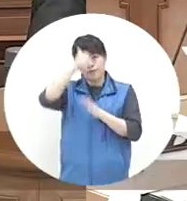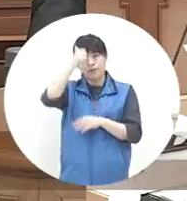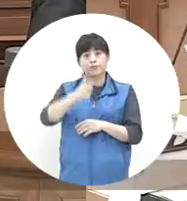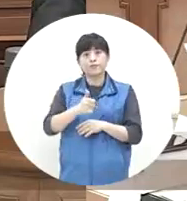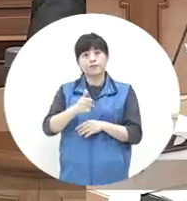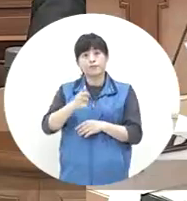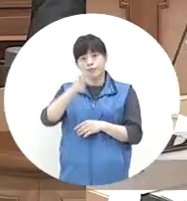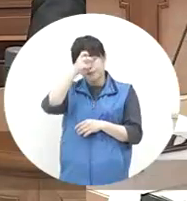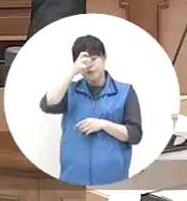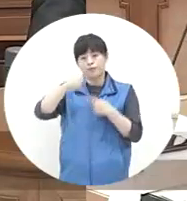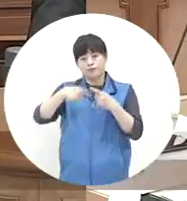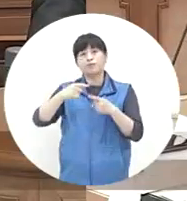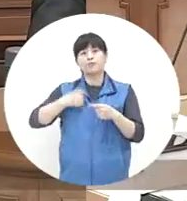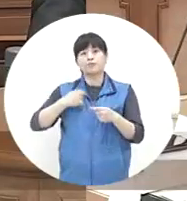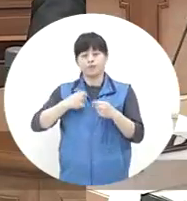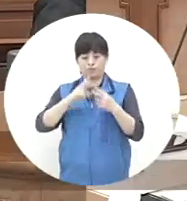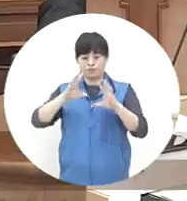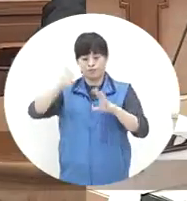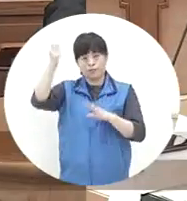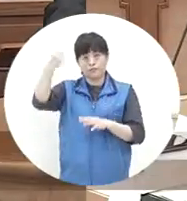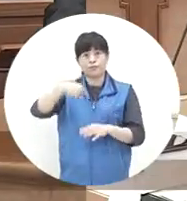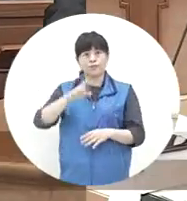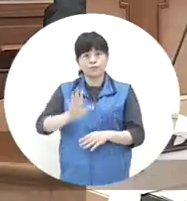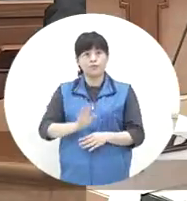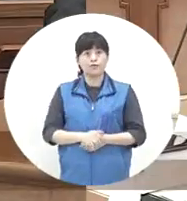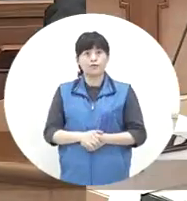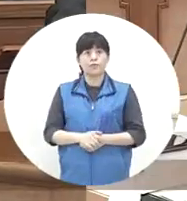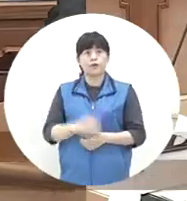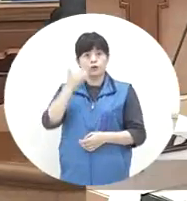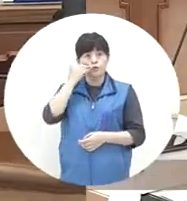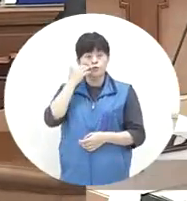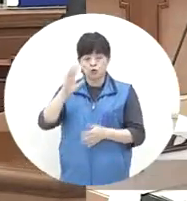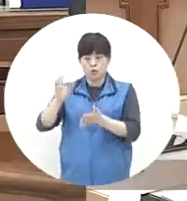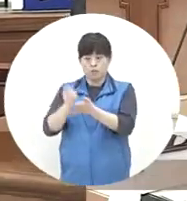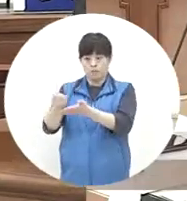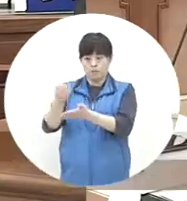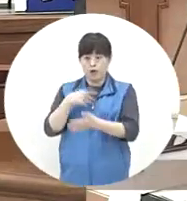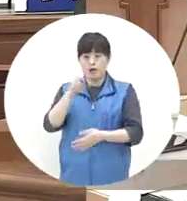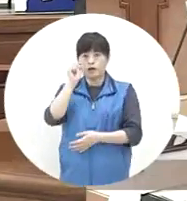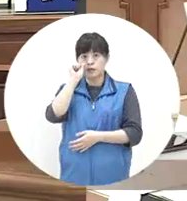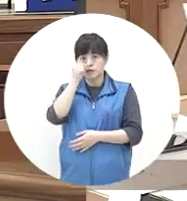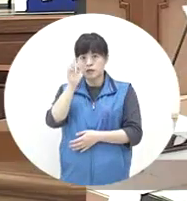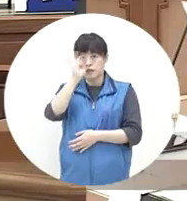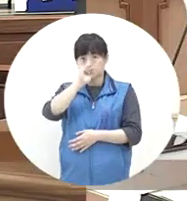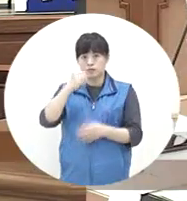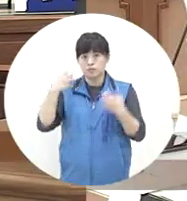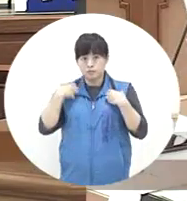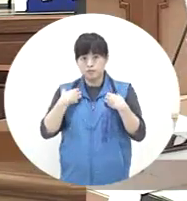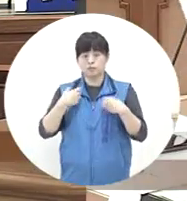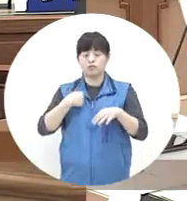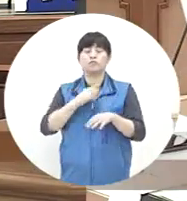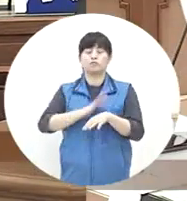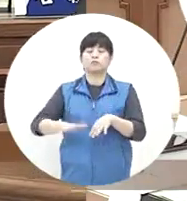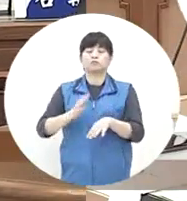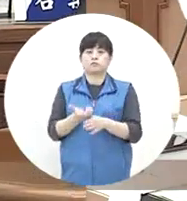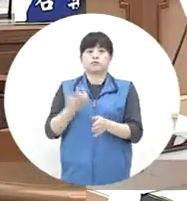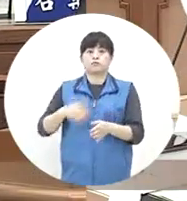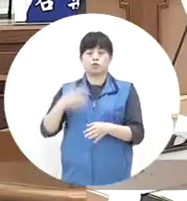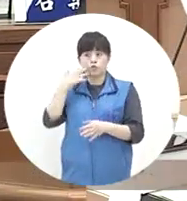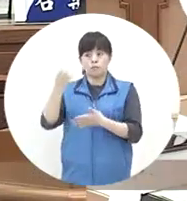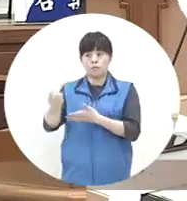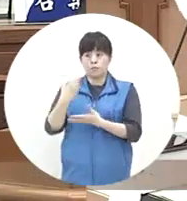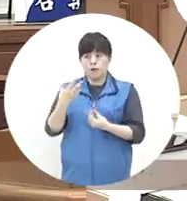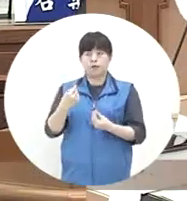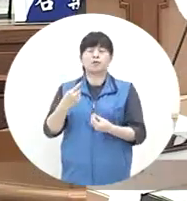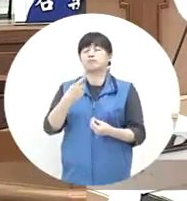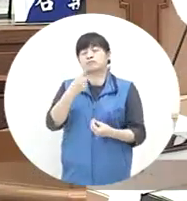察局会知道总统有来嘛，对不对？ 如果他有通报特勤勤务的话，那我们就会知道。那如果他没有通报的话，我们就